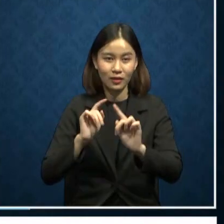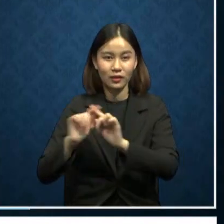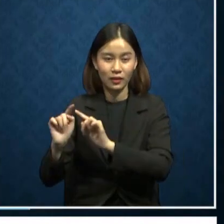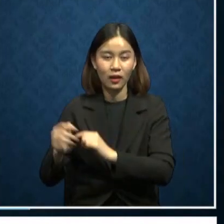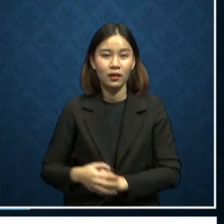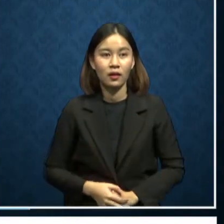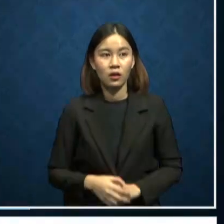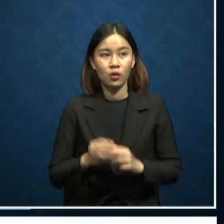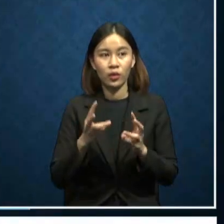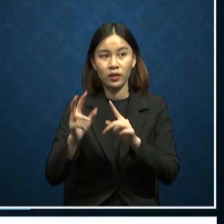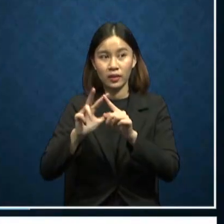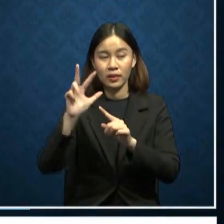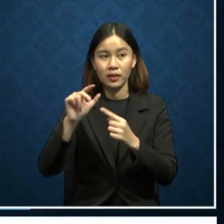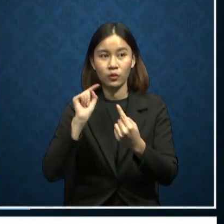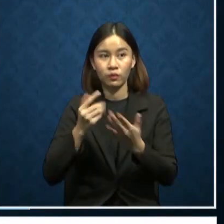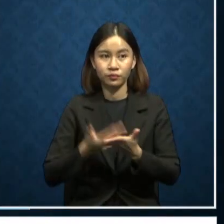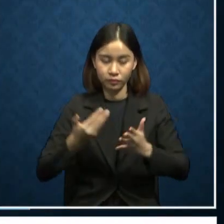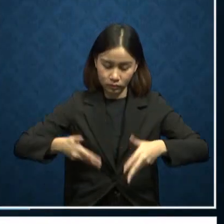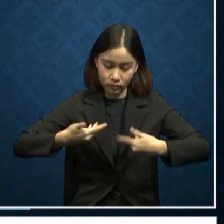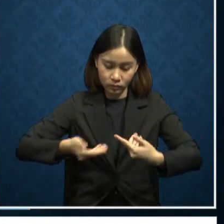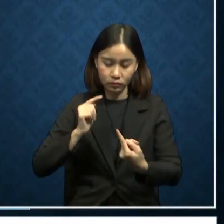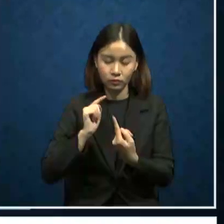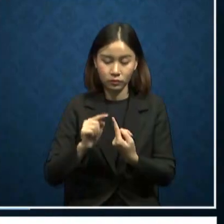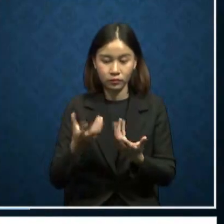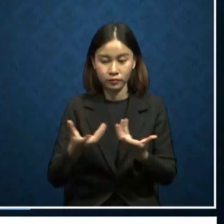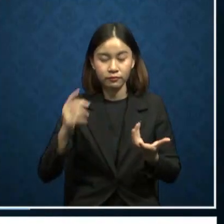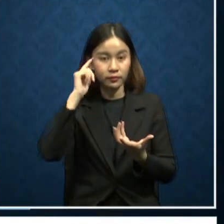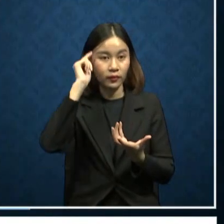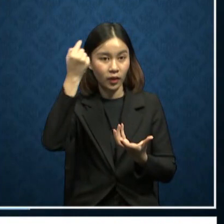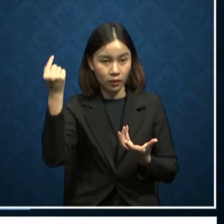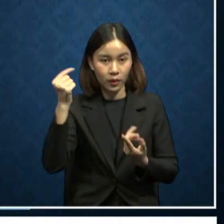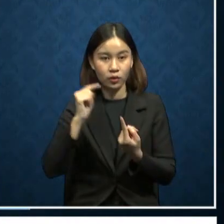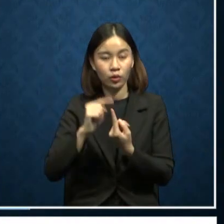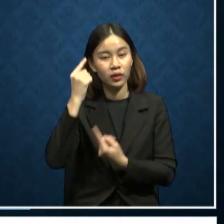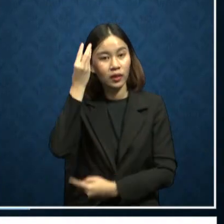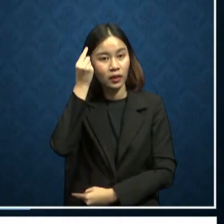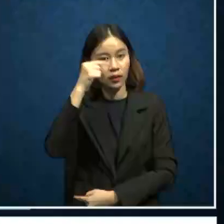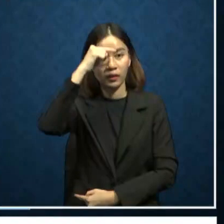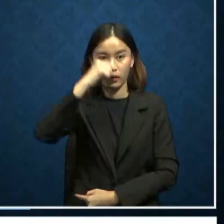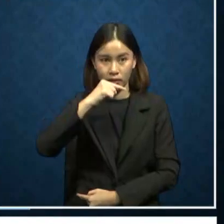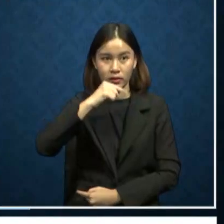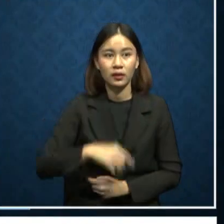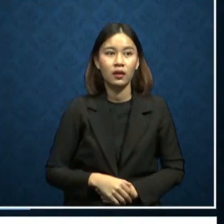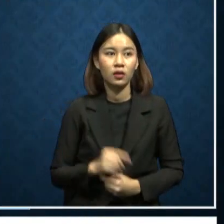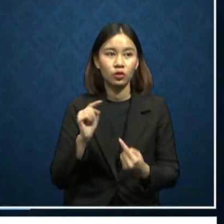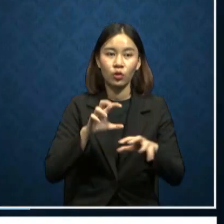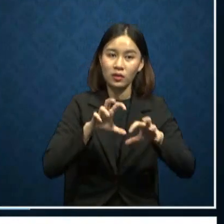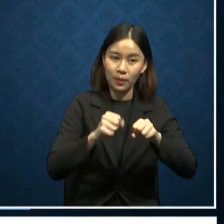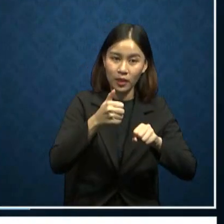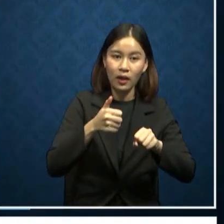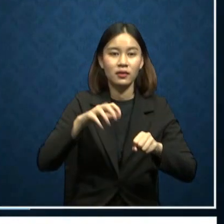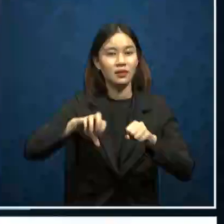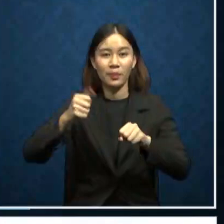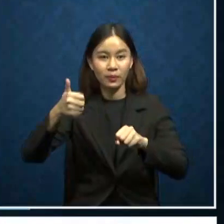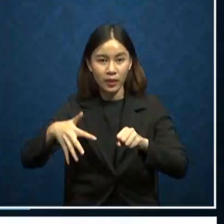กลยุทธ์ที่ 3 3ครับคือการสร้างมูลค่าเพิ่มให้กับงานสร้างสรรค์และงานด้านภูมิปัญญาของไทยทั้งที่จับต้องได้และจับต้อง